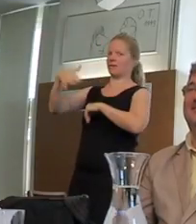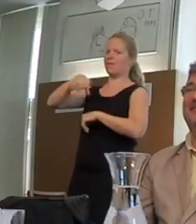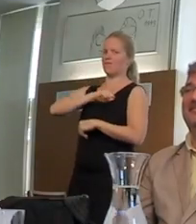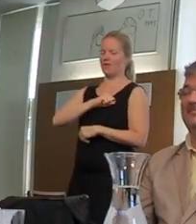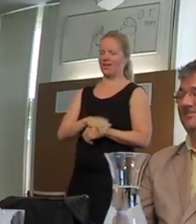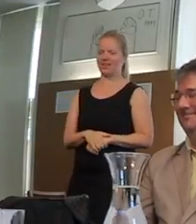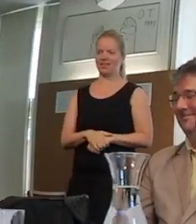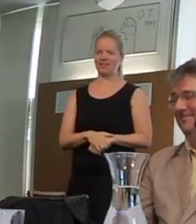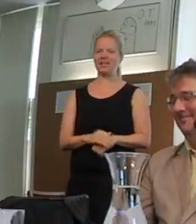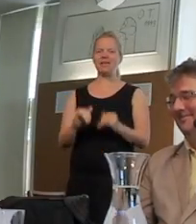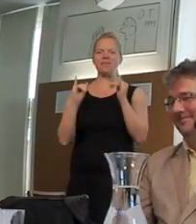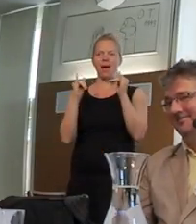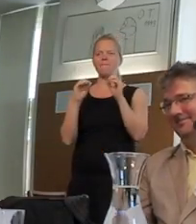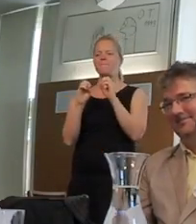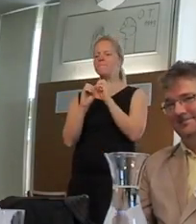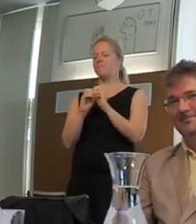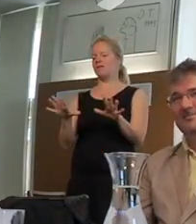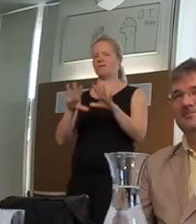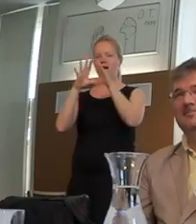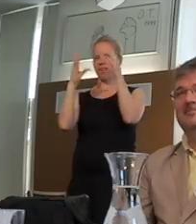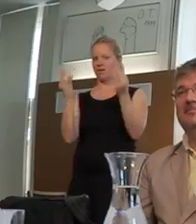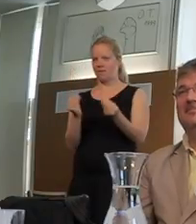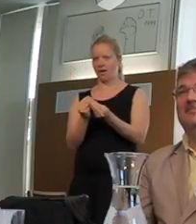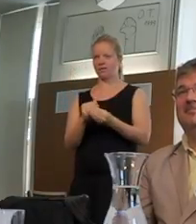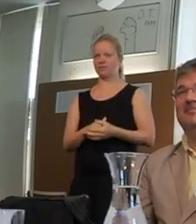Und jetzt Medien allgemein, also wie gesagt,